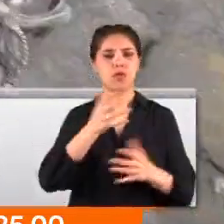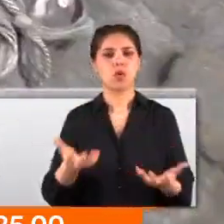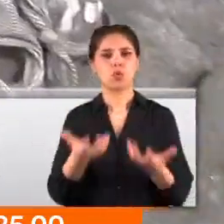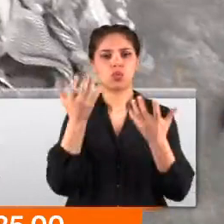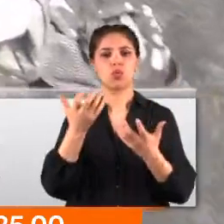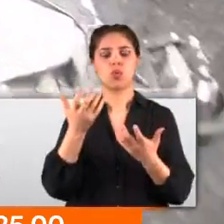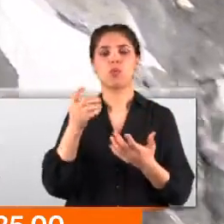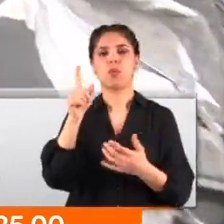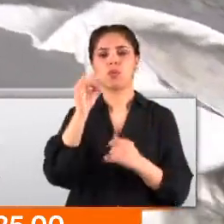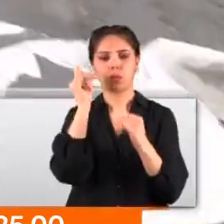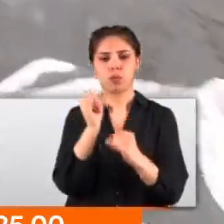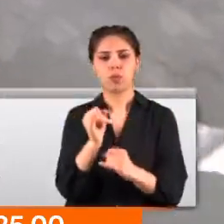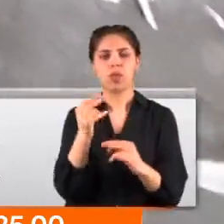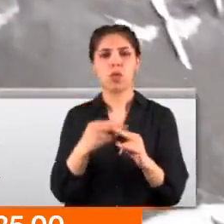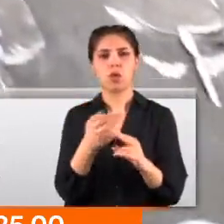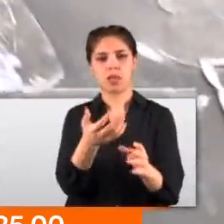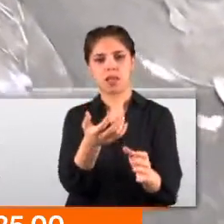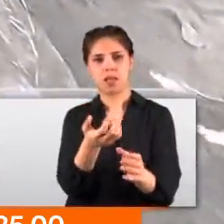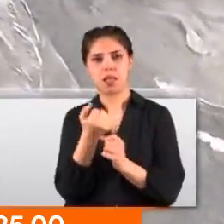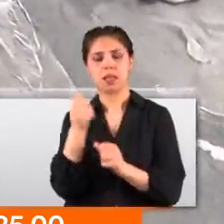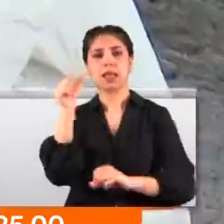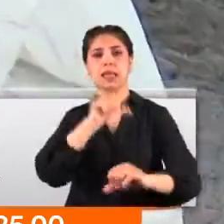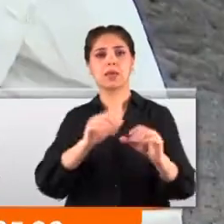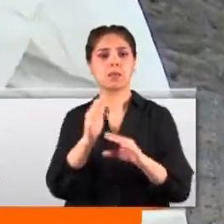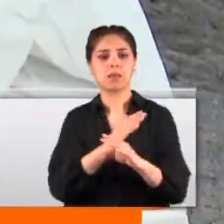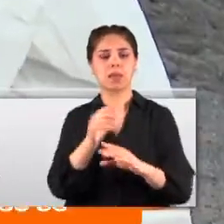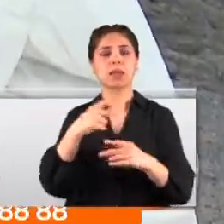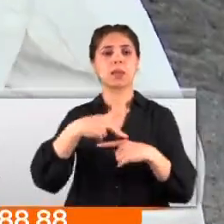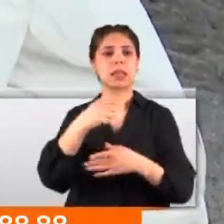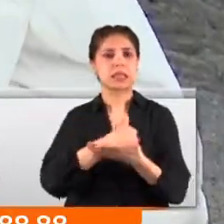kötü koku yayan atıktan numune alındı. Kimyasal